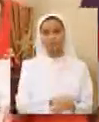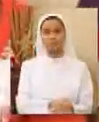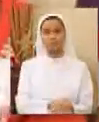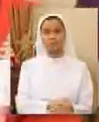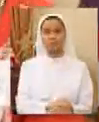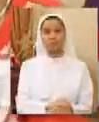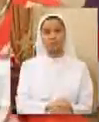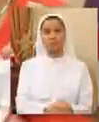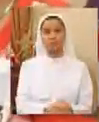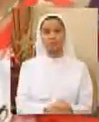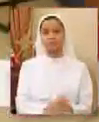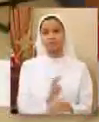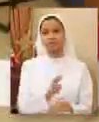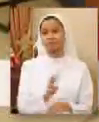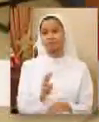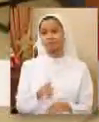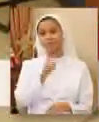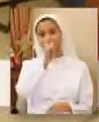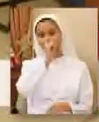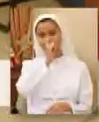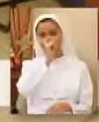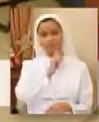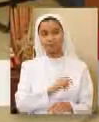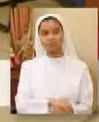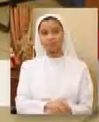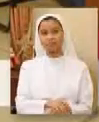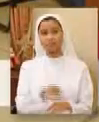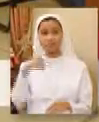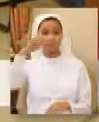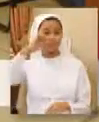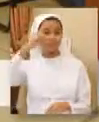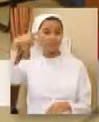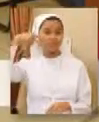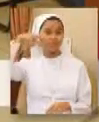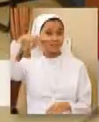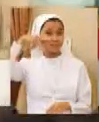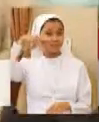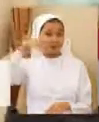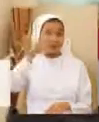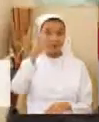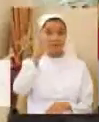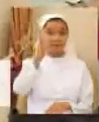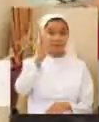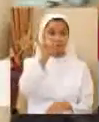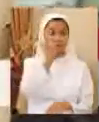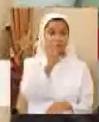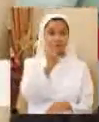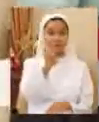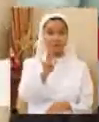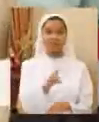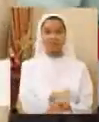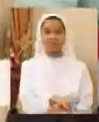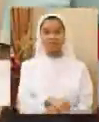22. Agad yung pala, 22. Yeah. Edwardson, 67.